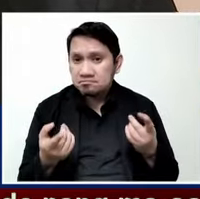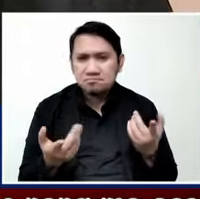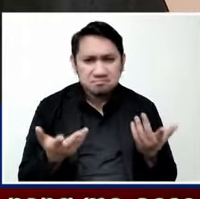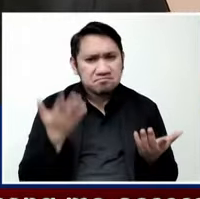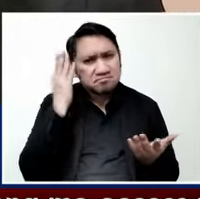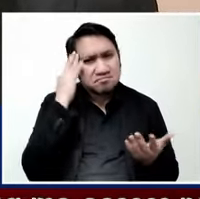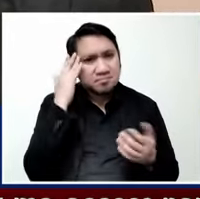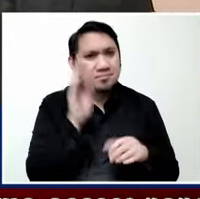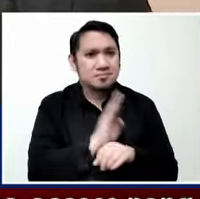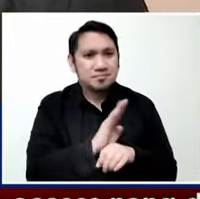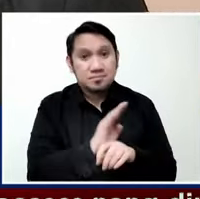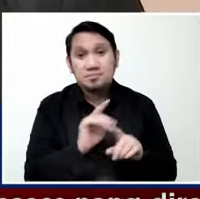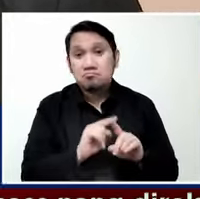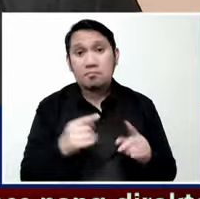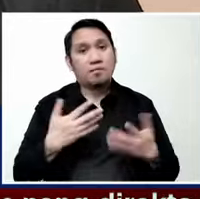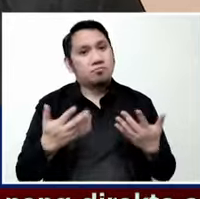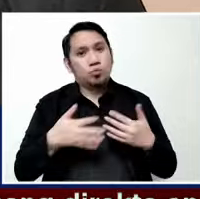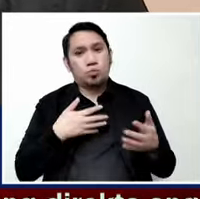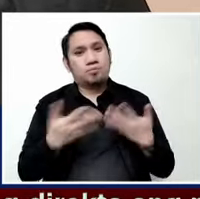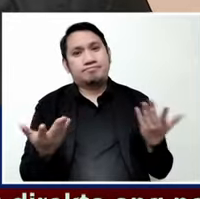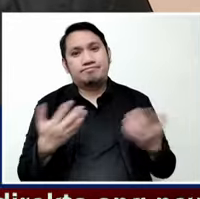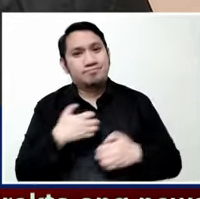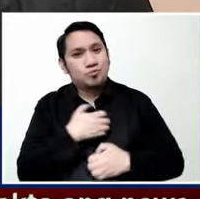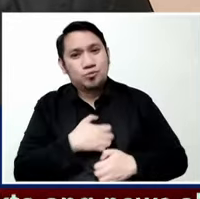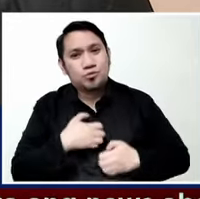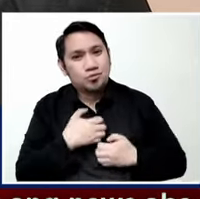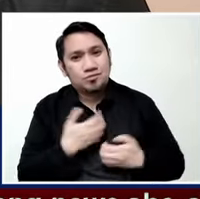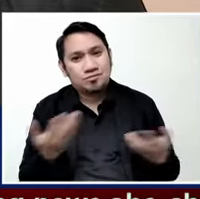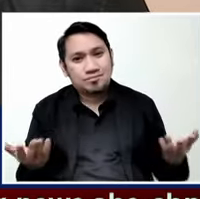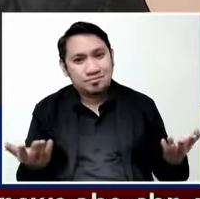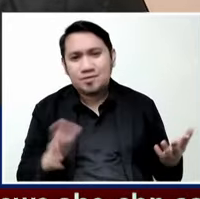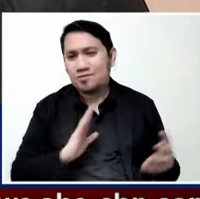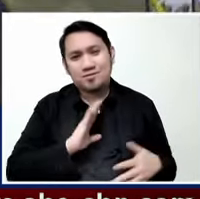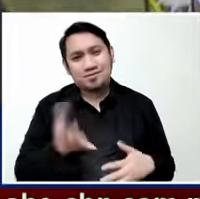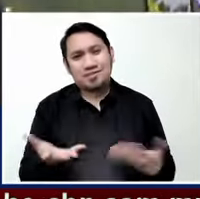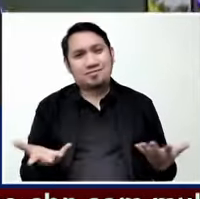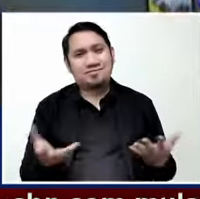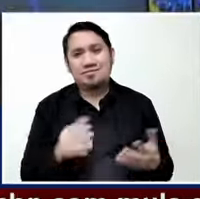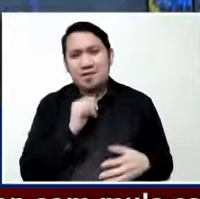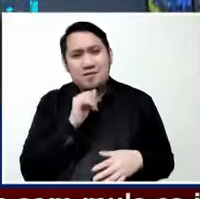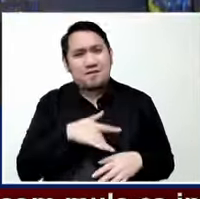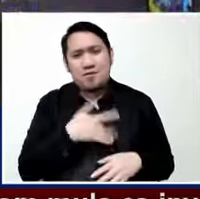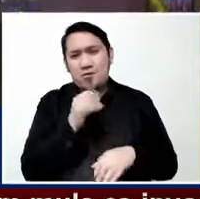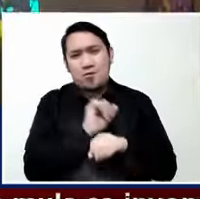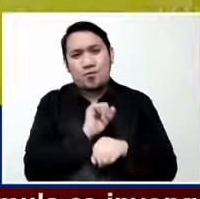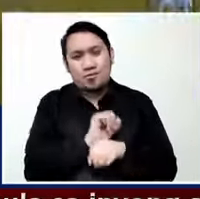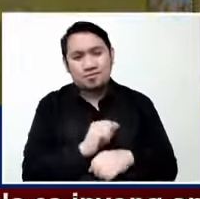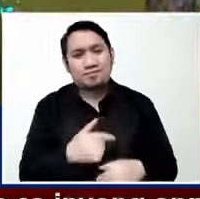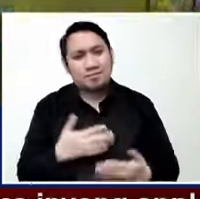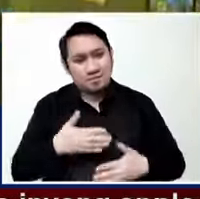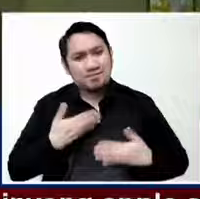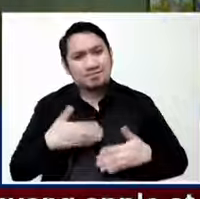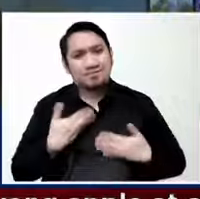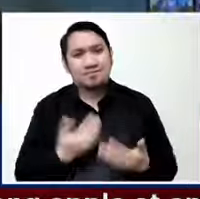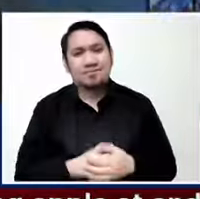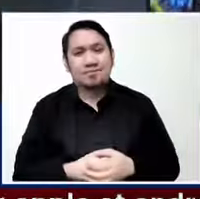pag ganun ka enjoy, hindi trabaho yan eh. Yeah, it doesn't feel like work at all.